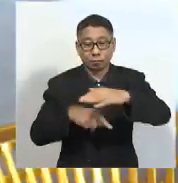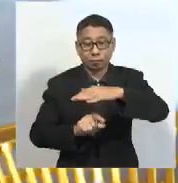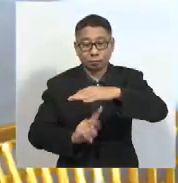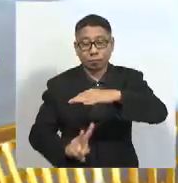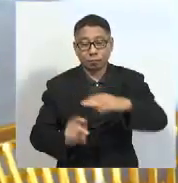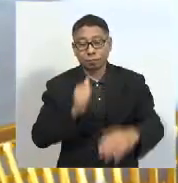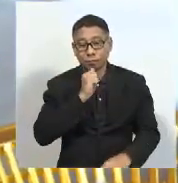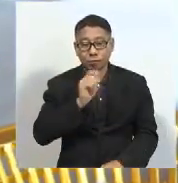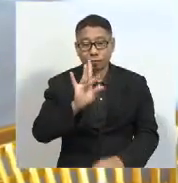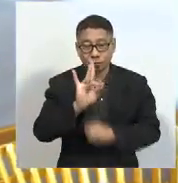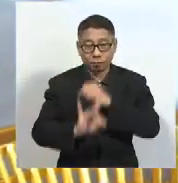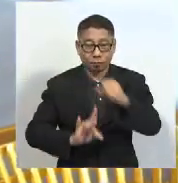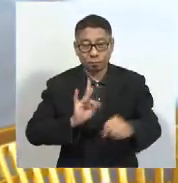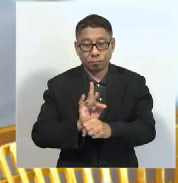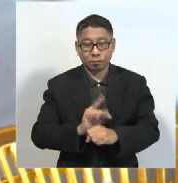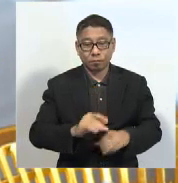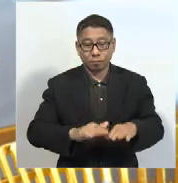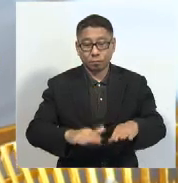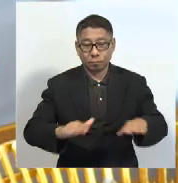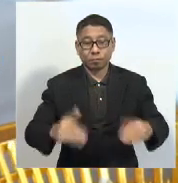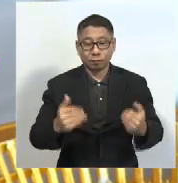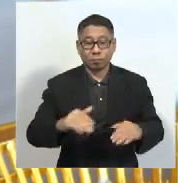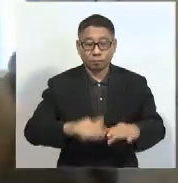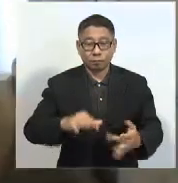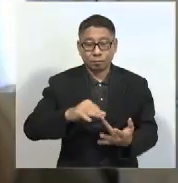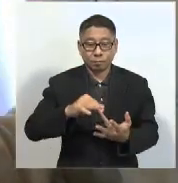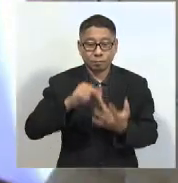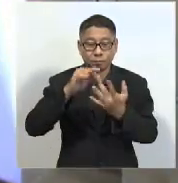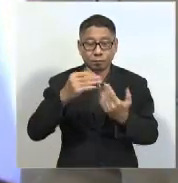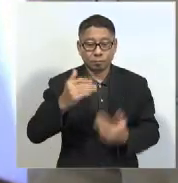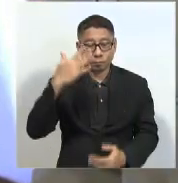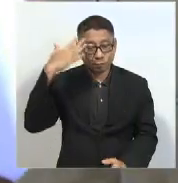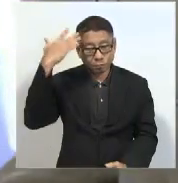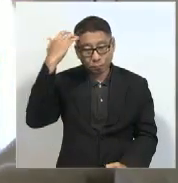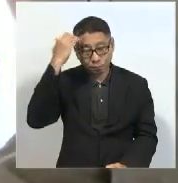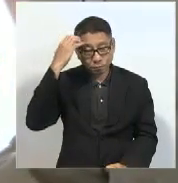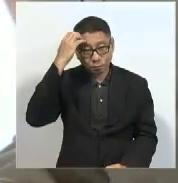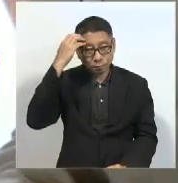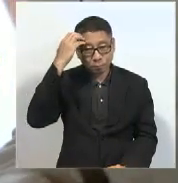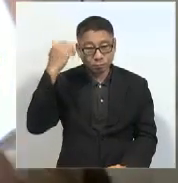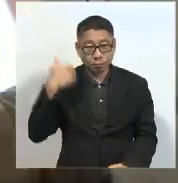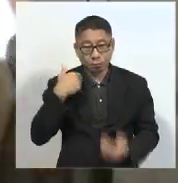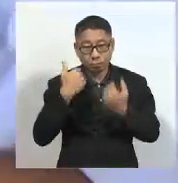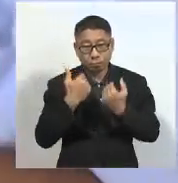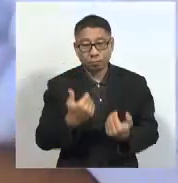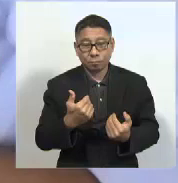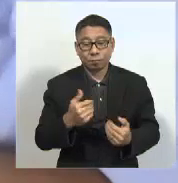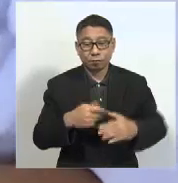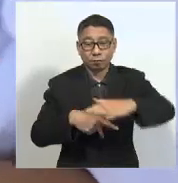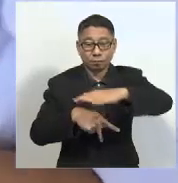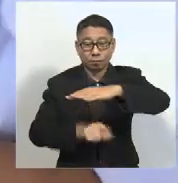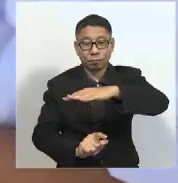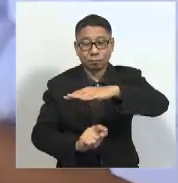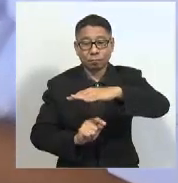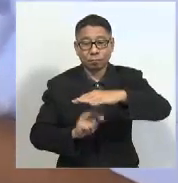อายุเพียง8ปีเท่านั้นน้องๆเหล่านี้นะคะเป็นเด็กพิเศษทางด้านสติและปัญญาค่ะอยู่ในระดับชั้นประถม